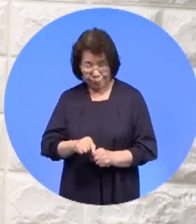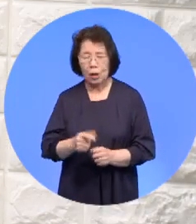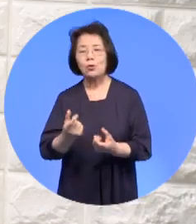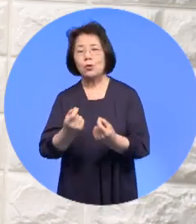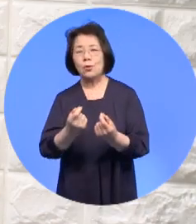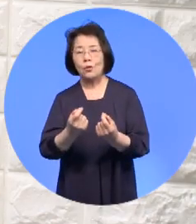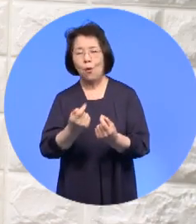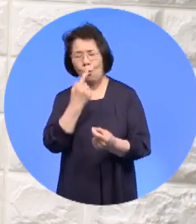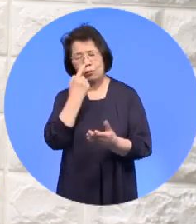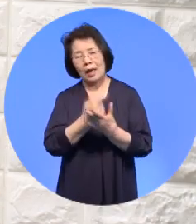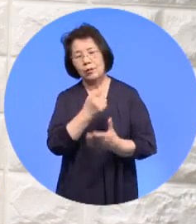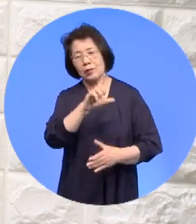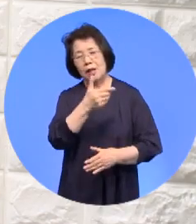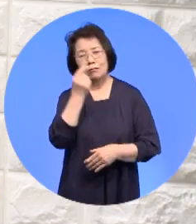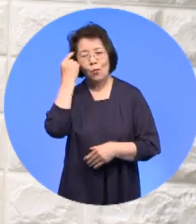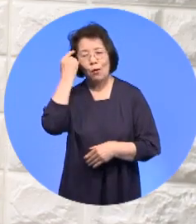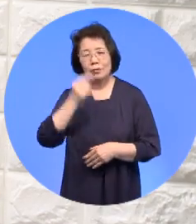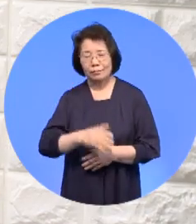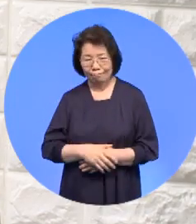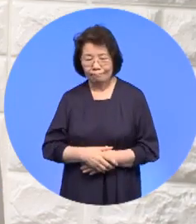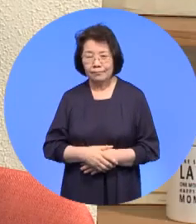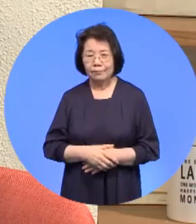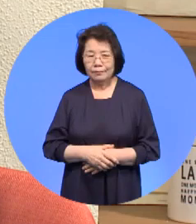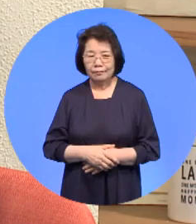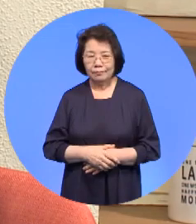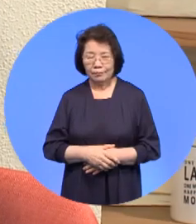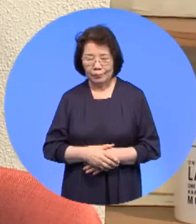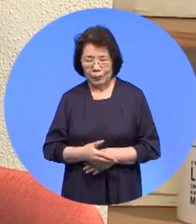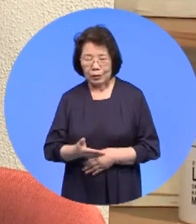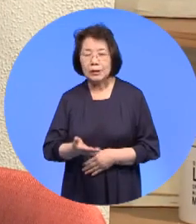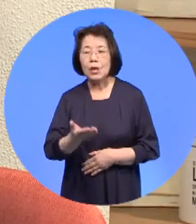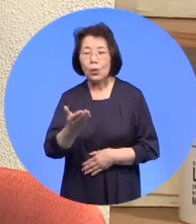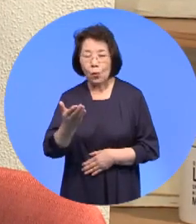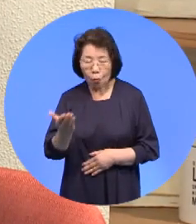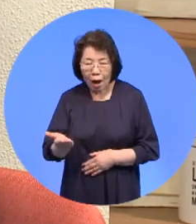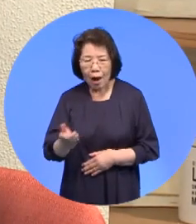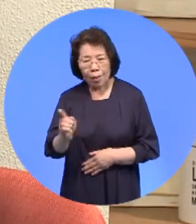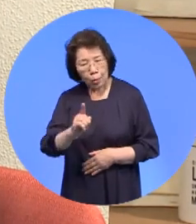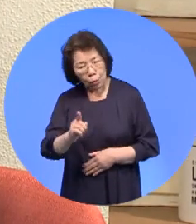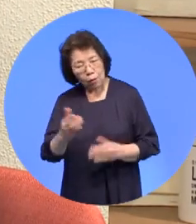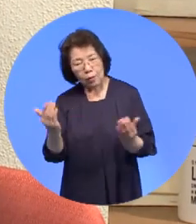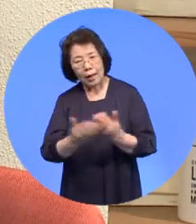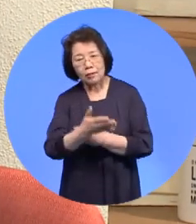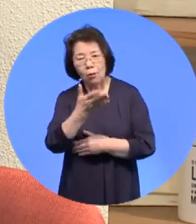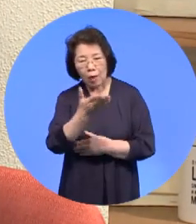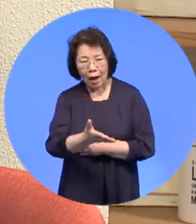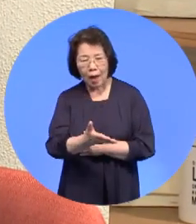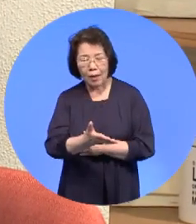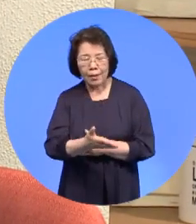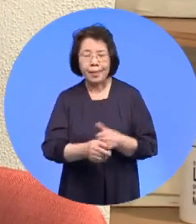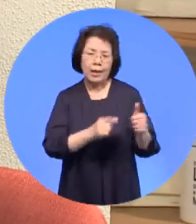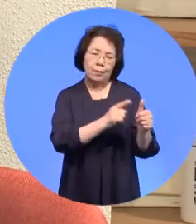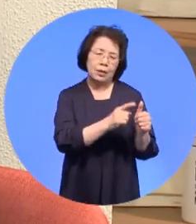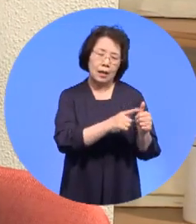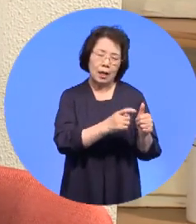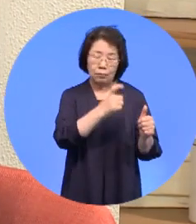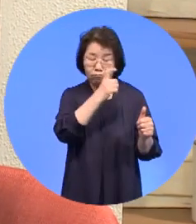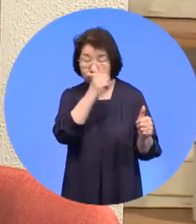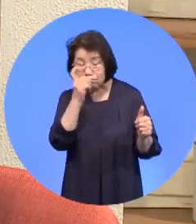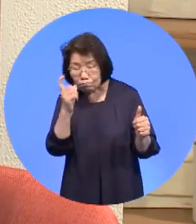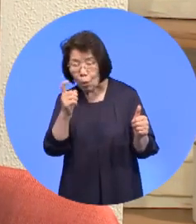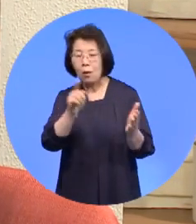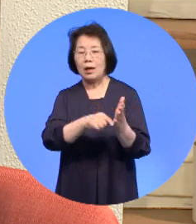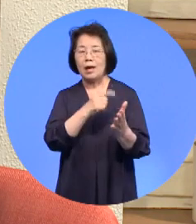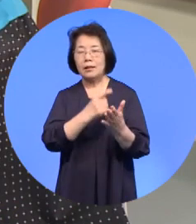ないと思うかもしれませんがやってると次回はゴミが最終的にどうなるのかそして田村さんの疑問も解決